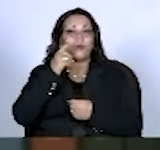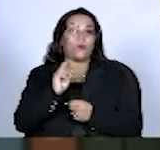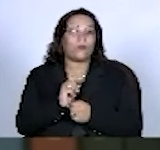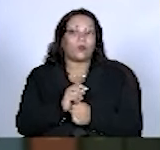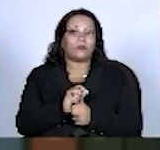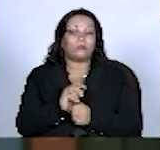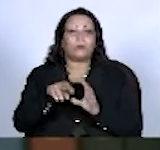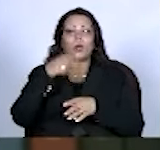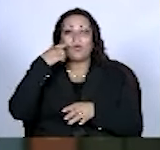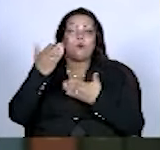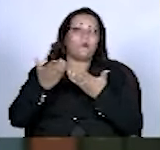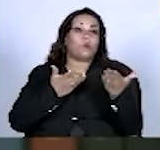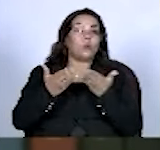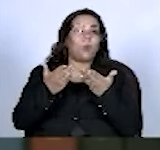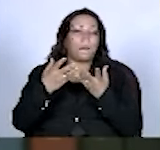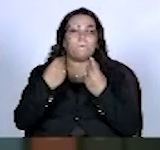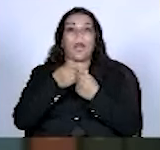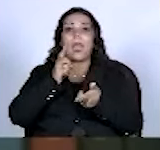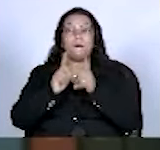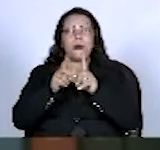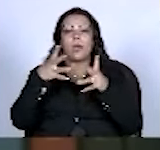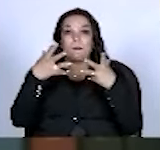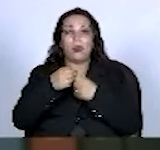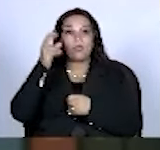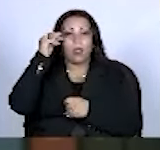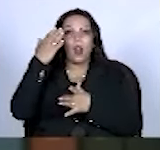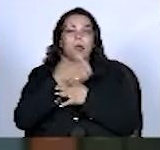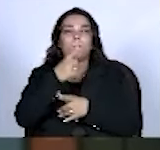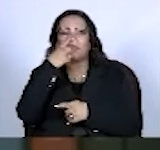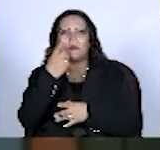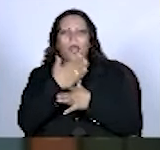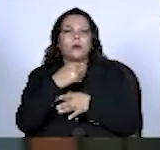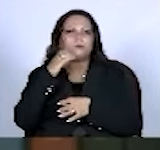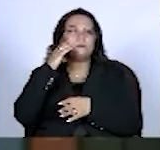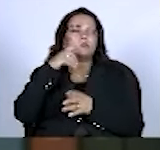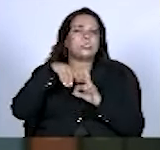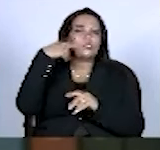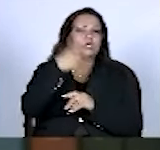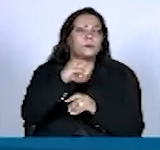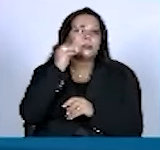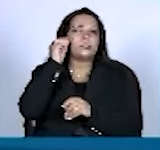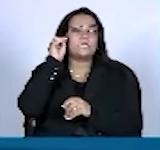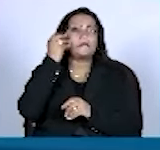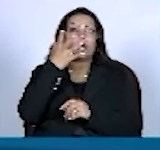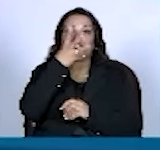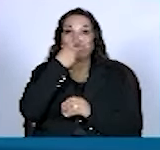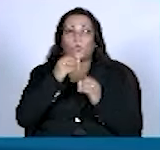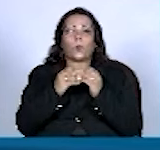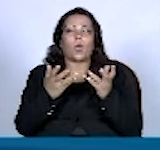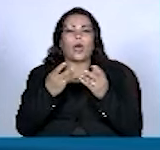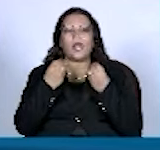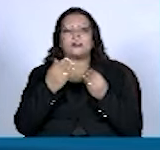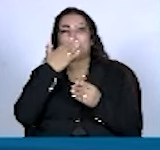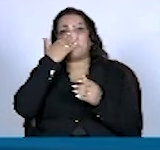وهناك مشاورات امريكيه اسرائيليه حول طبيعه الرد الذي سوف تقوم به